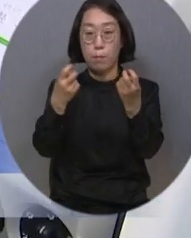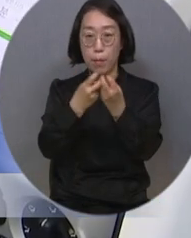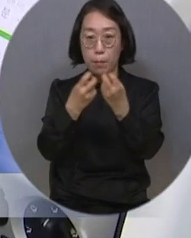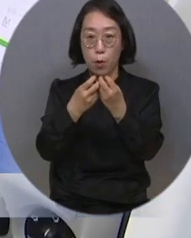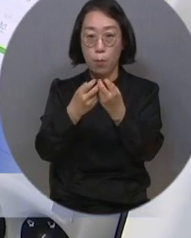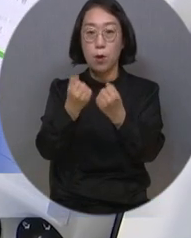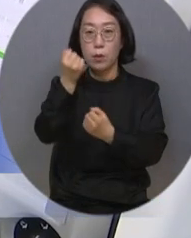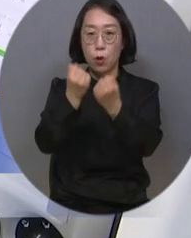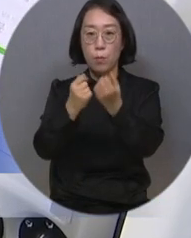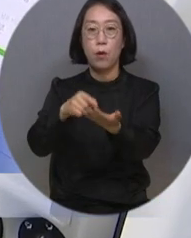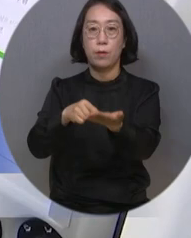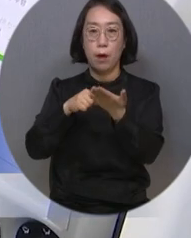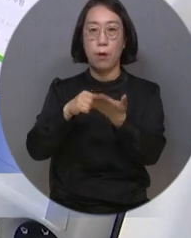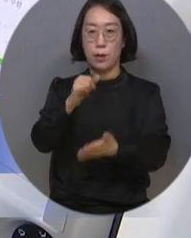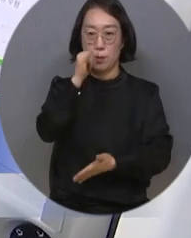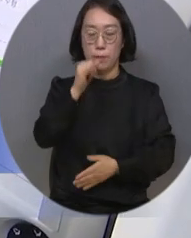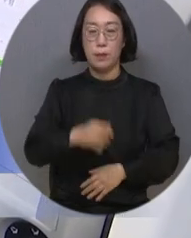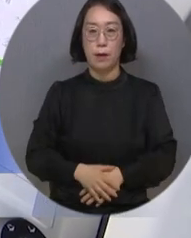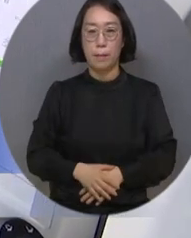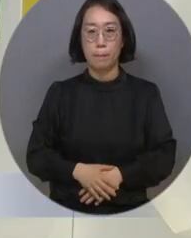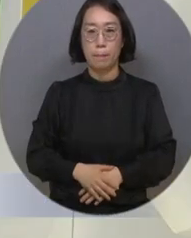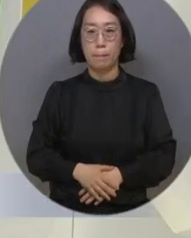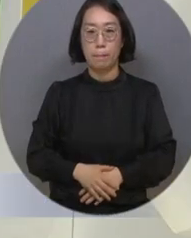대해 안내받을 수 있습니다